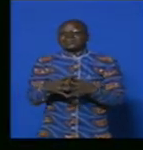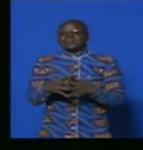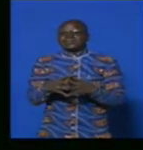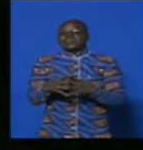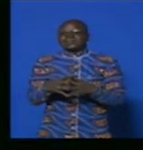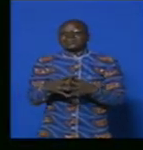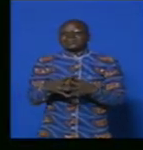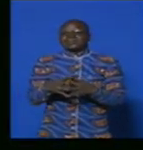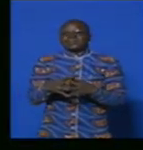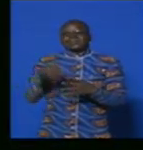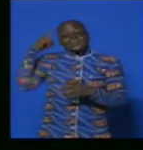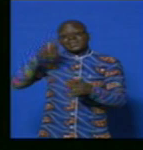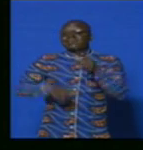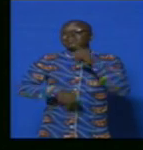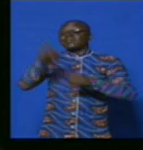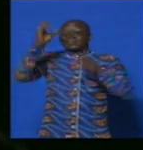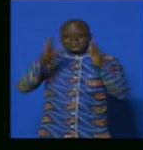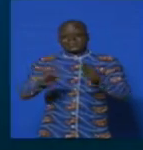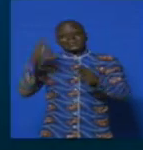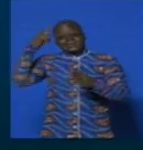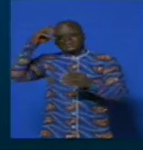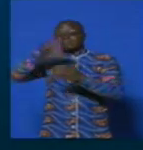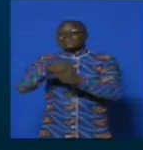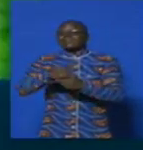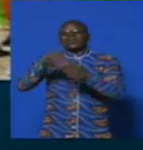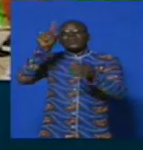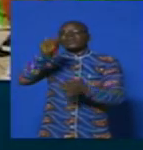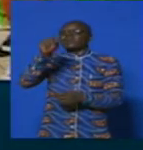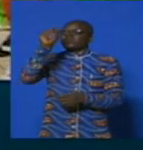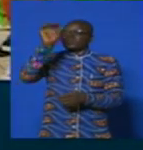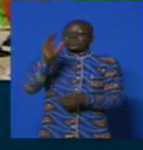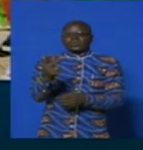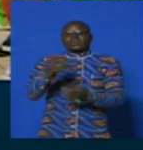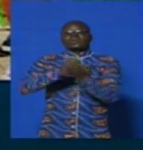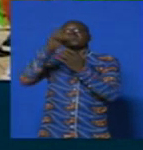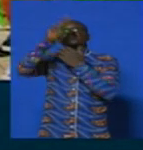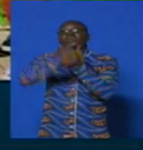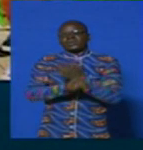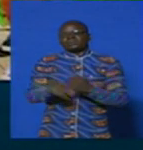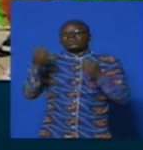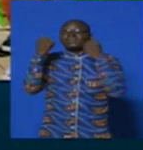Les jeunes footballeurs et leur entraîneur s'étaient aventurés dans cette grotte le 23 juin. Ils s'étaient fait surprendre